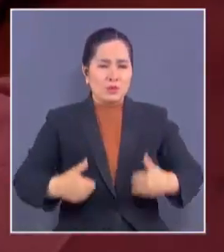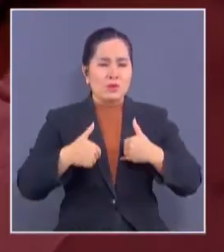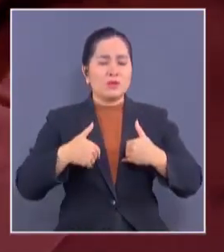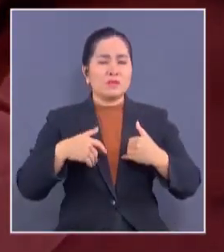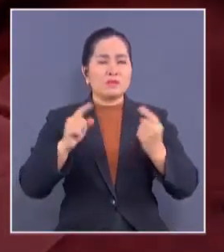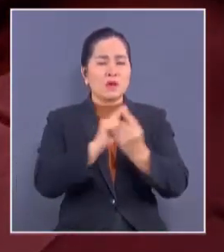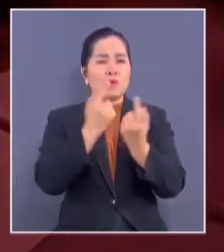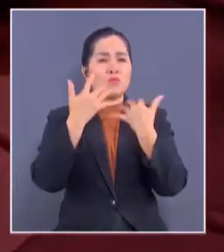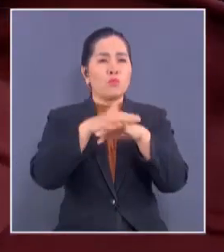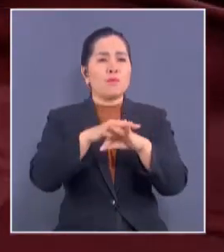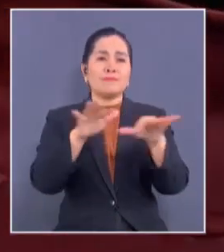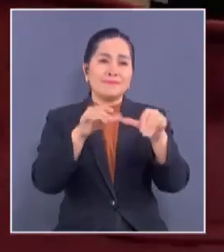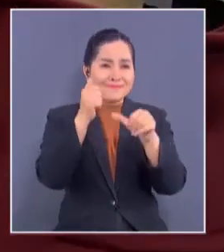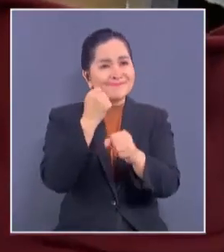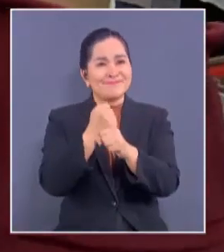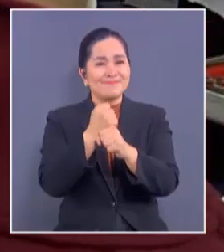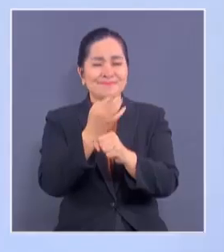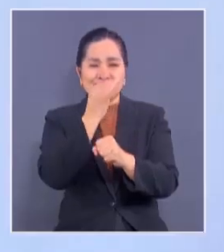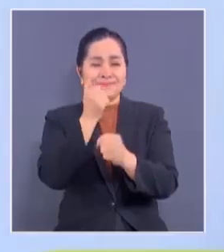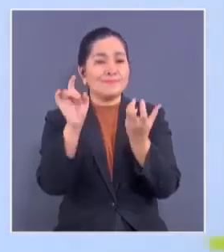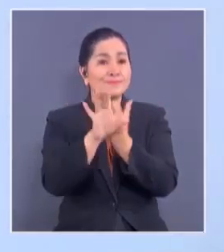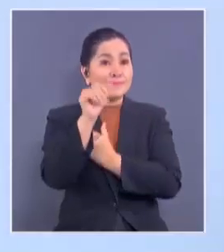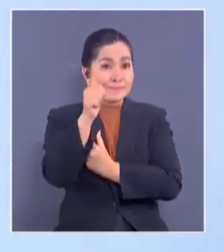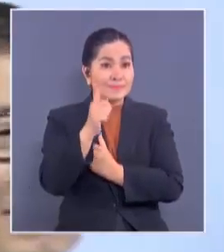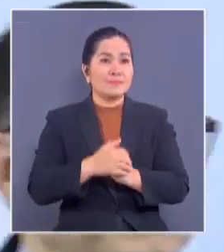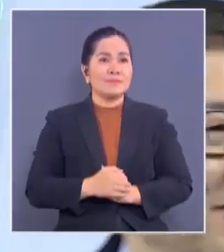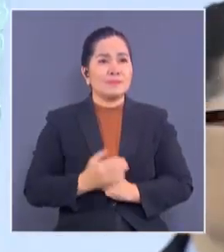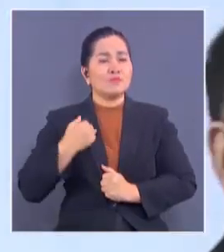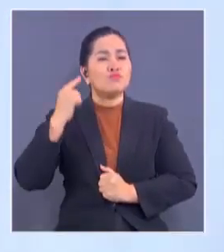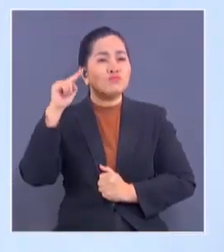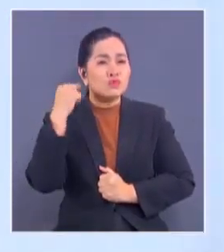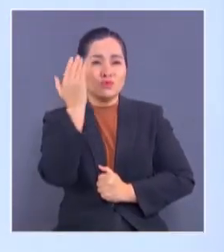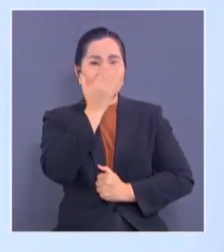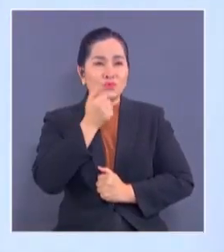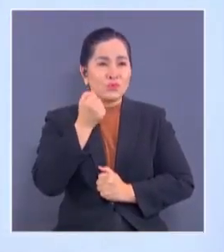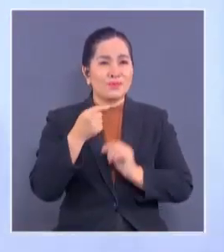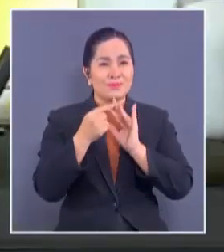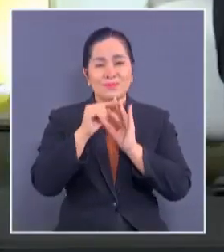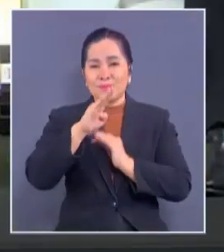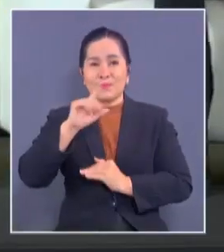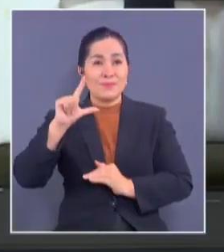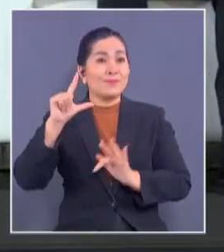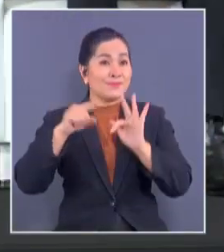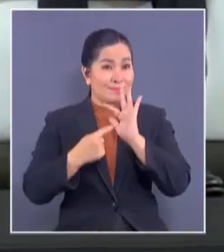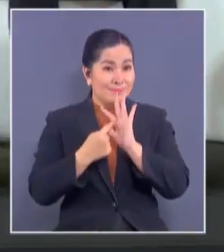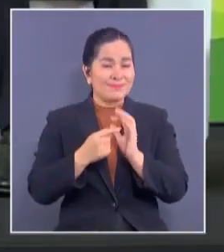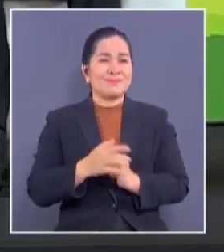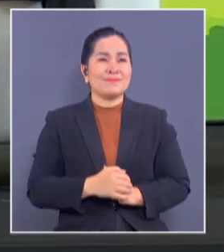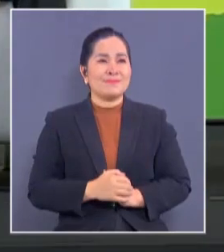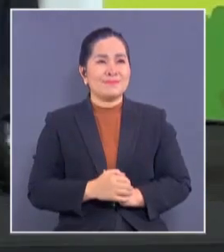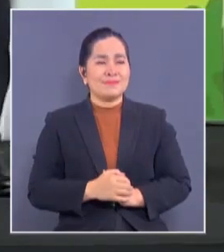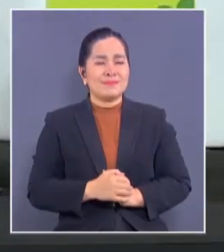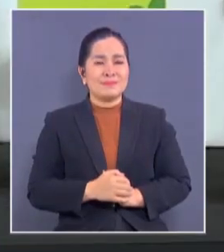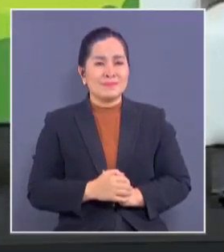ติและสามารถประกอบอาชีพได้อย่างมีคุณภาพโดยมีนางเอกสาวสวยคุณเบลล่าราณีแคมเปญพรีเซนเตอร์ของแว่น